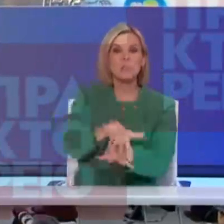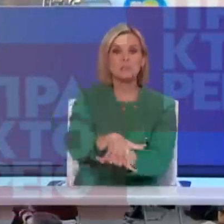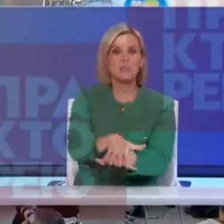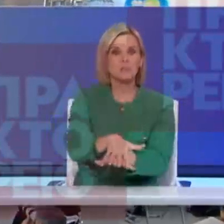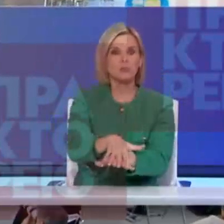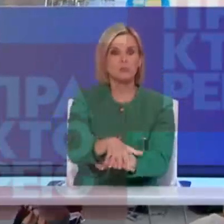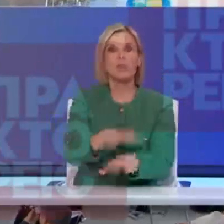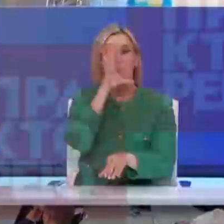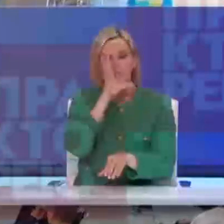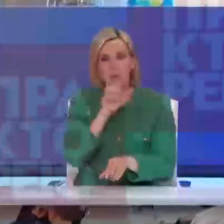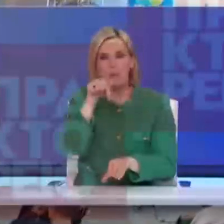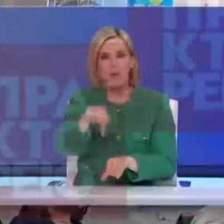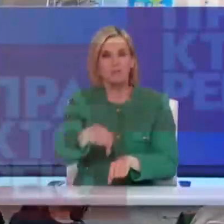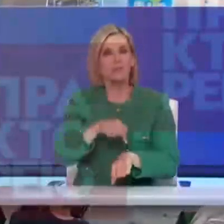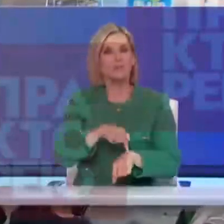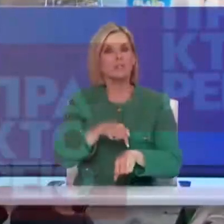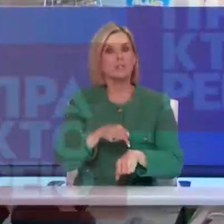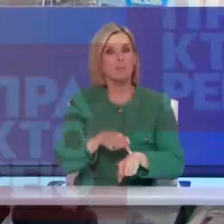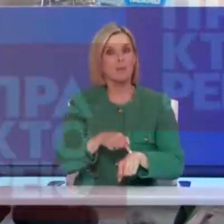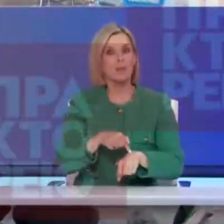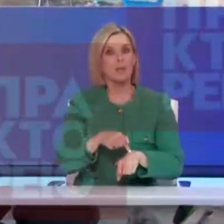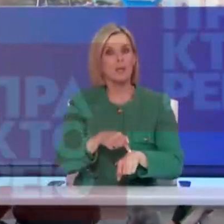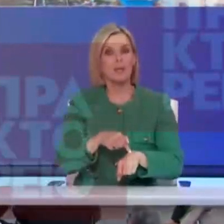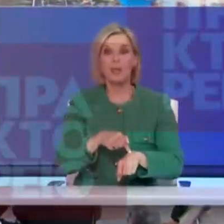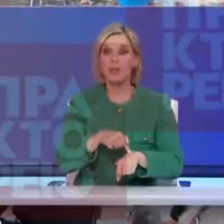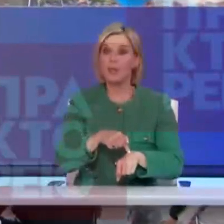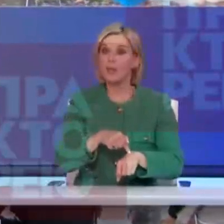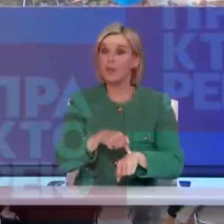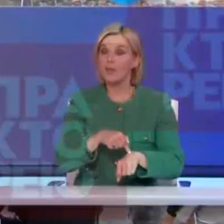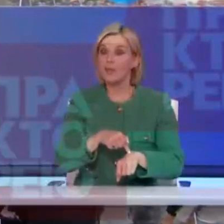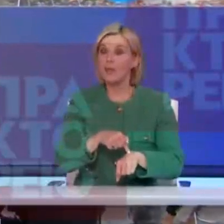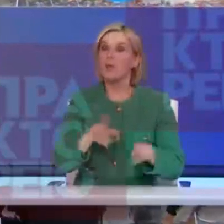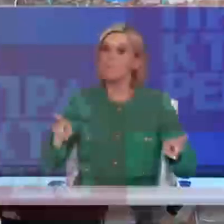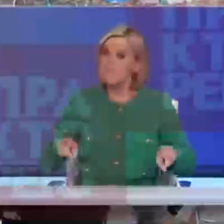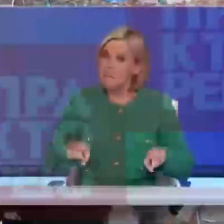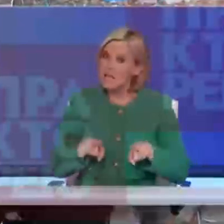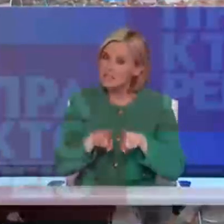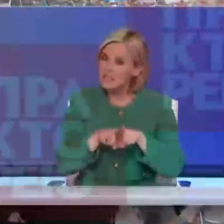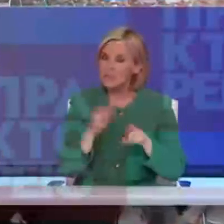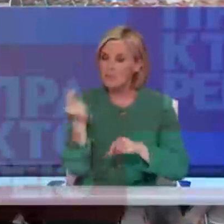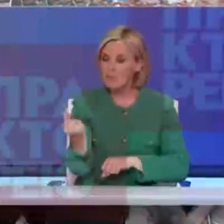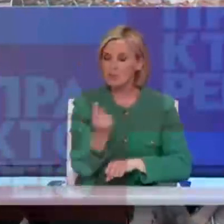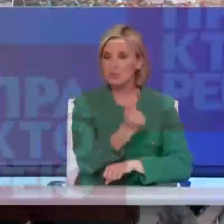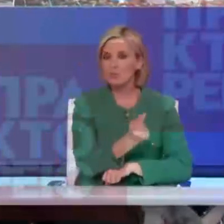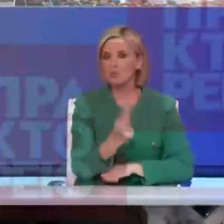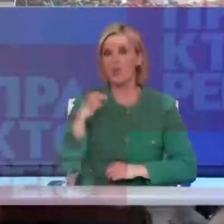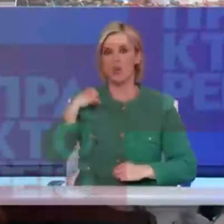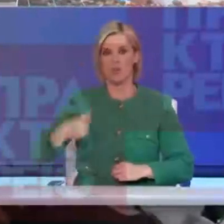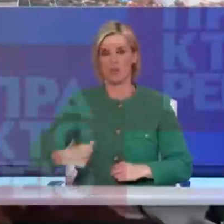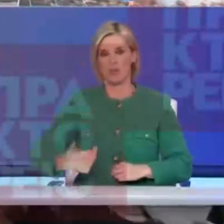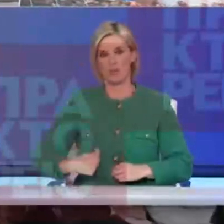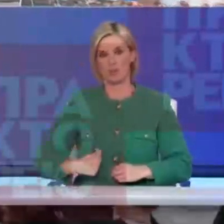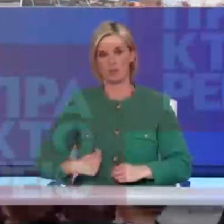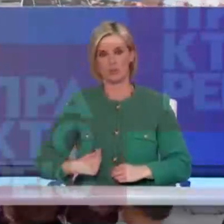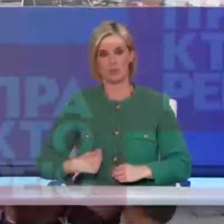υλοποιείται εδώ πέρα στη Χάλκη, σε διασυνδεδεμένο νησί, με τη συμμετοχή του Δήμου. Και αυτό το